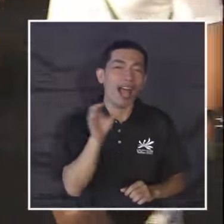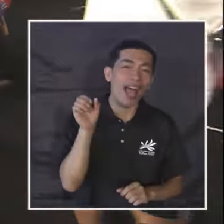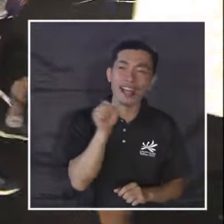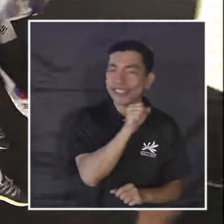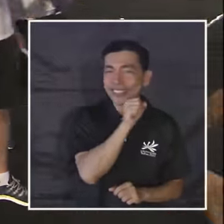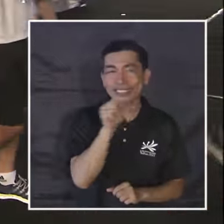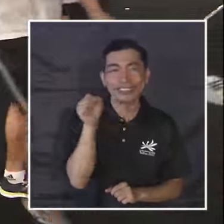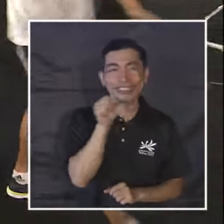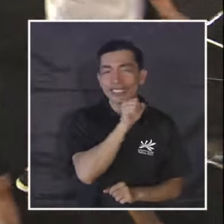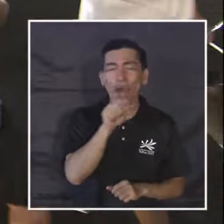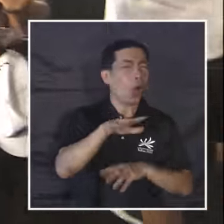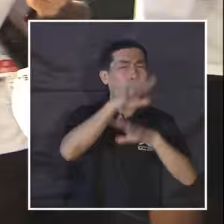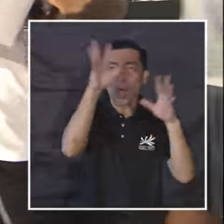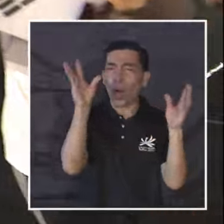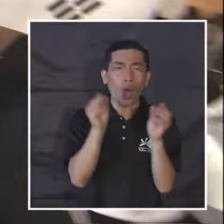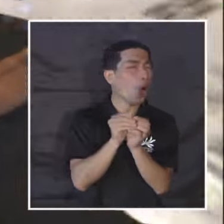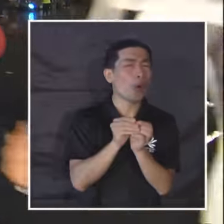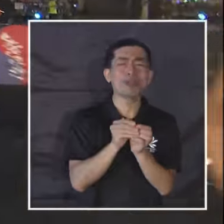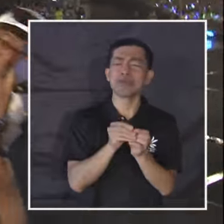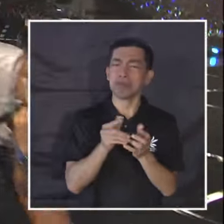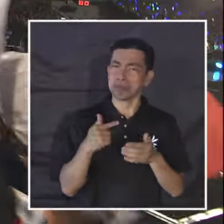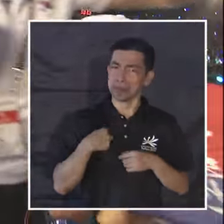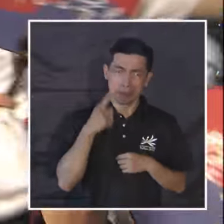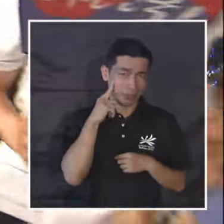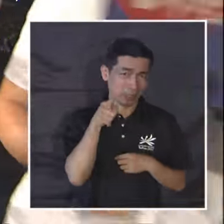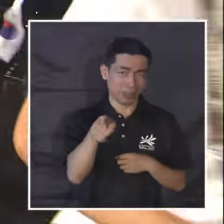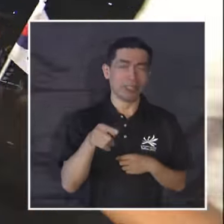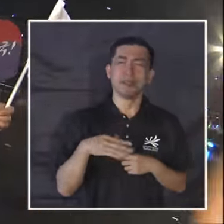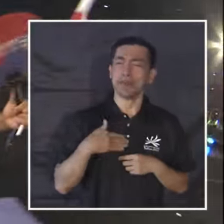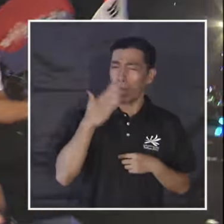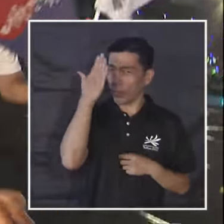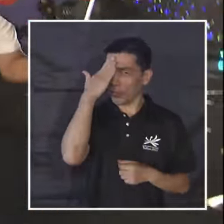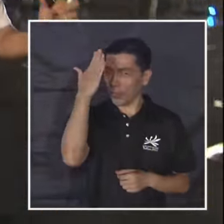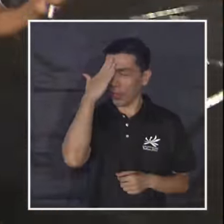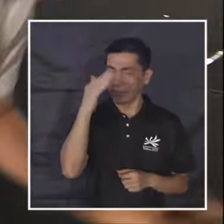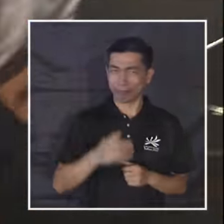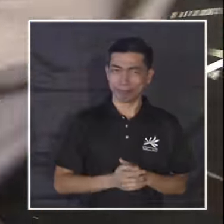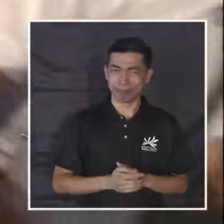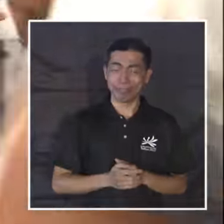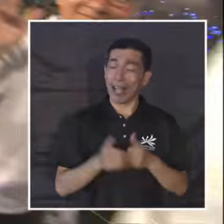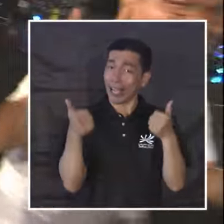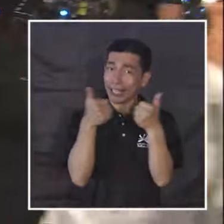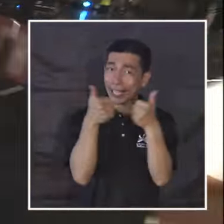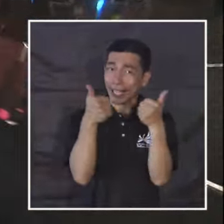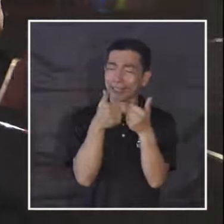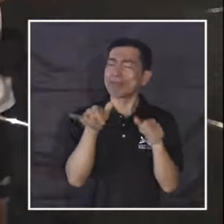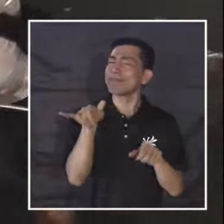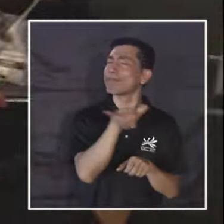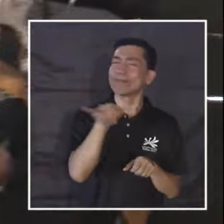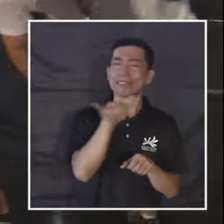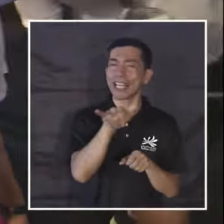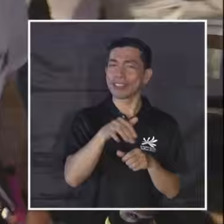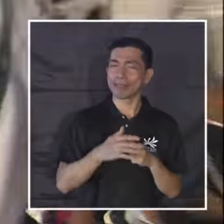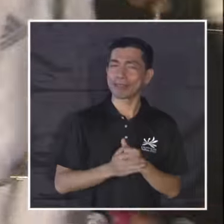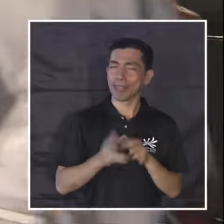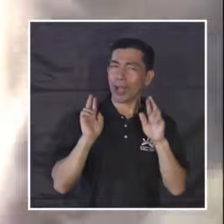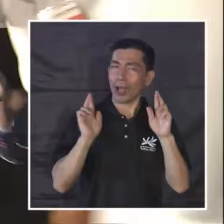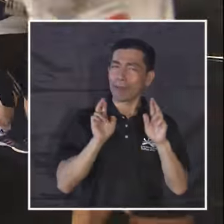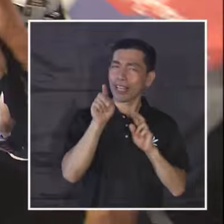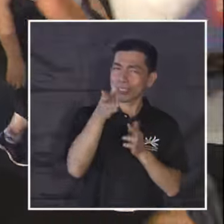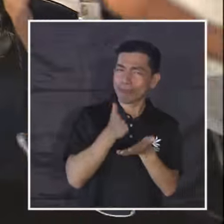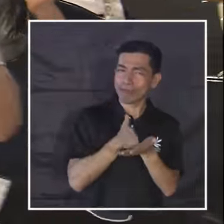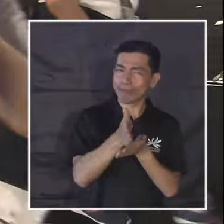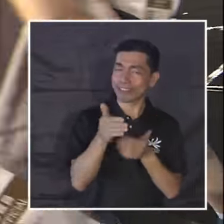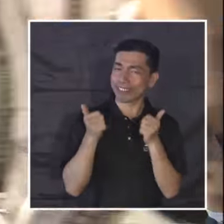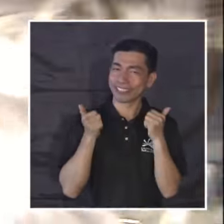方面一定也是志在必行， 祝福他们这一次可以争取荣耀，圆满